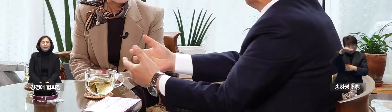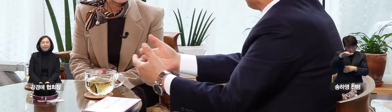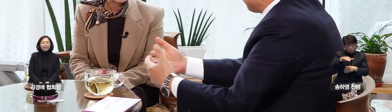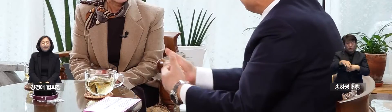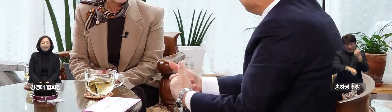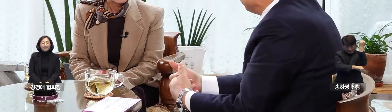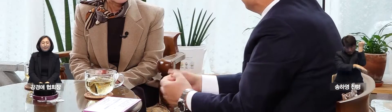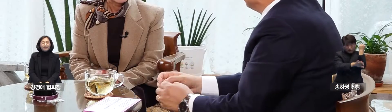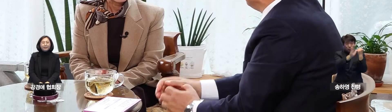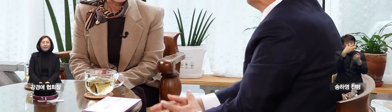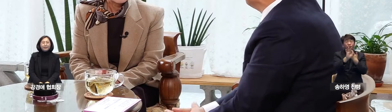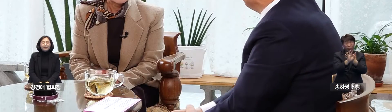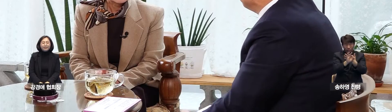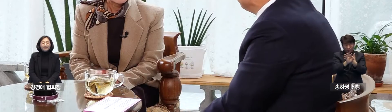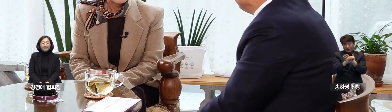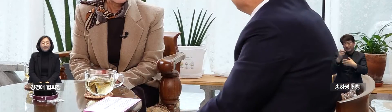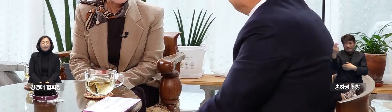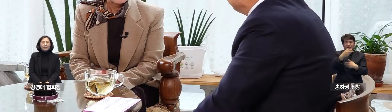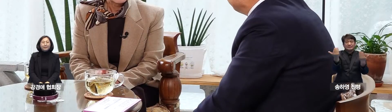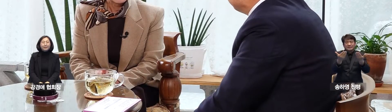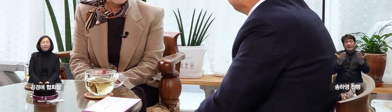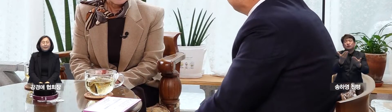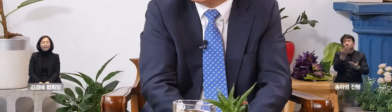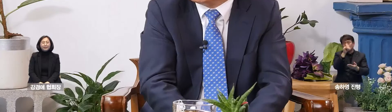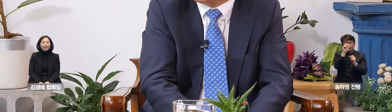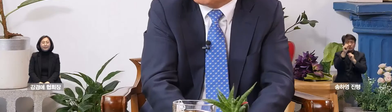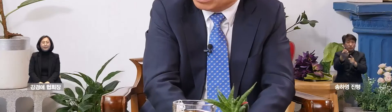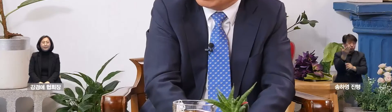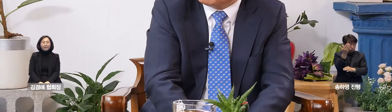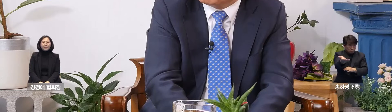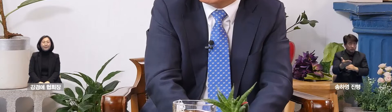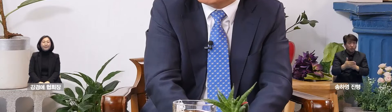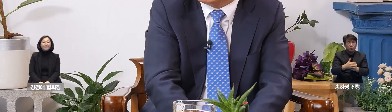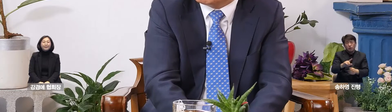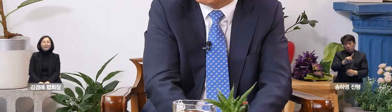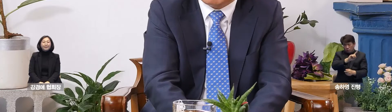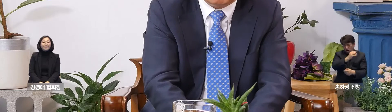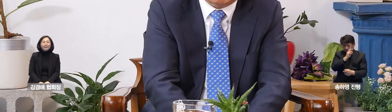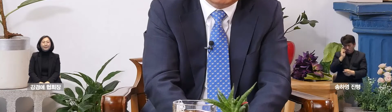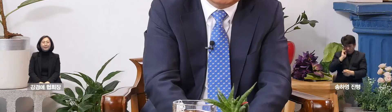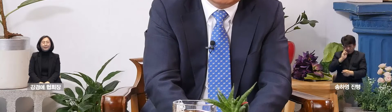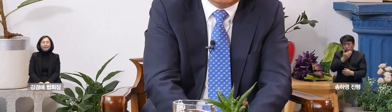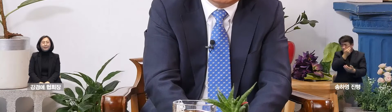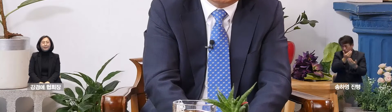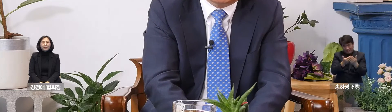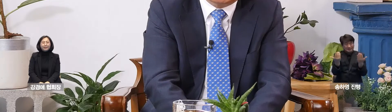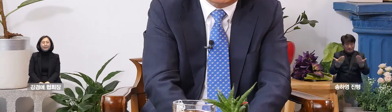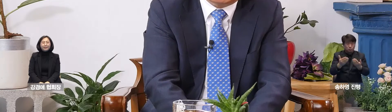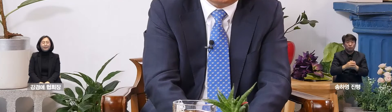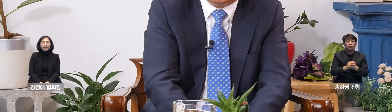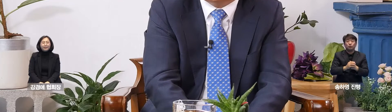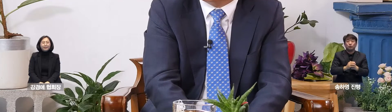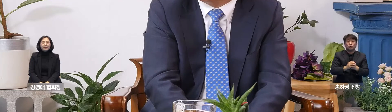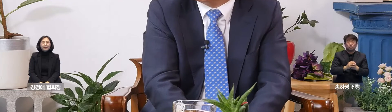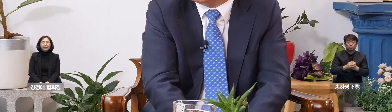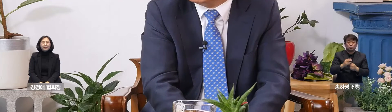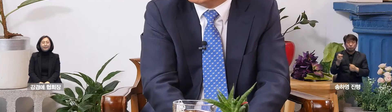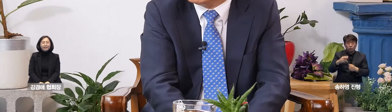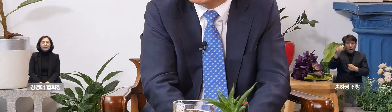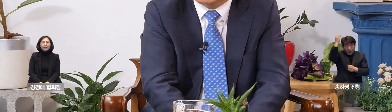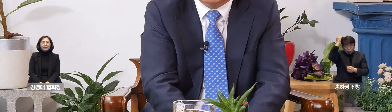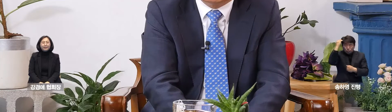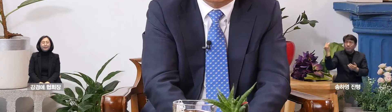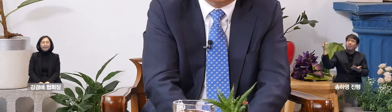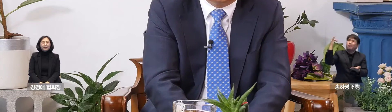때 다시 네. 일할 수 있는 기회를 준다는 것은 굉장히 중요한 일이고 또 우리나라 일에 온